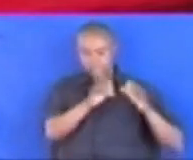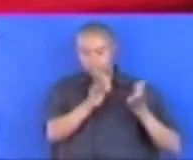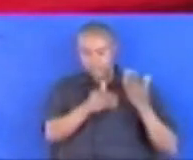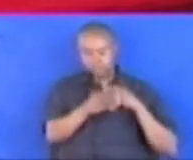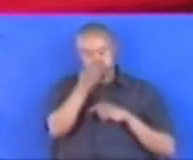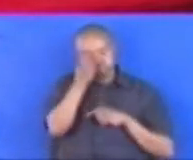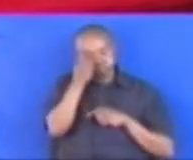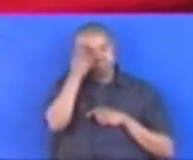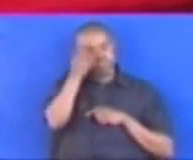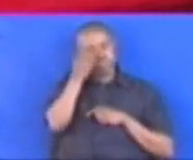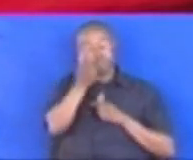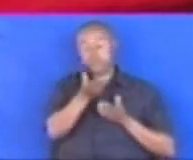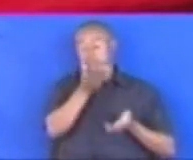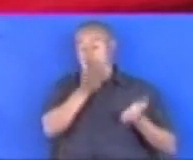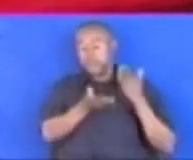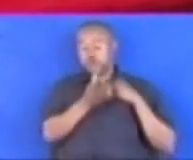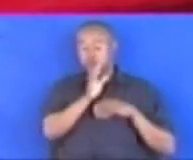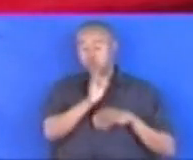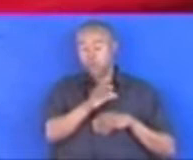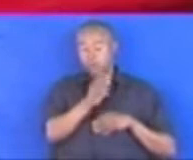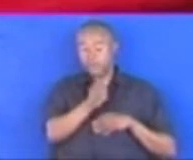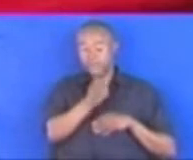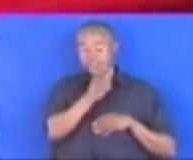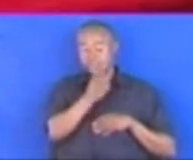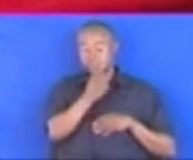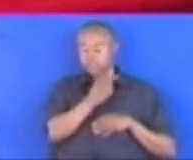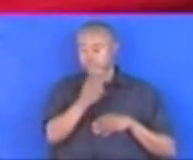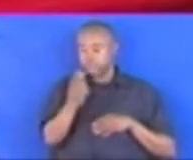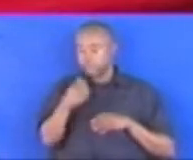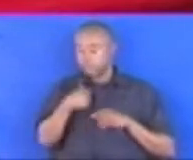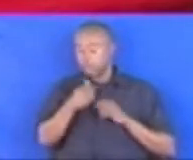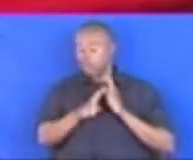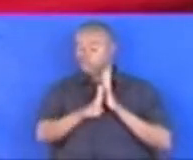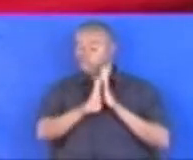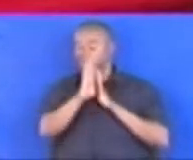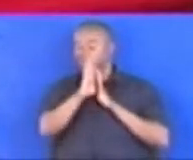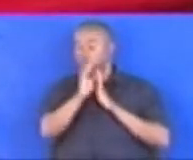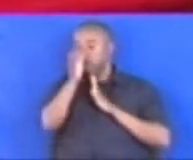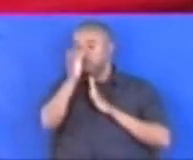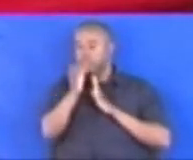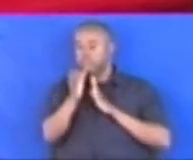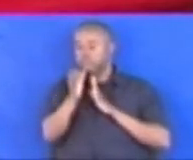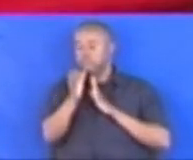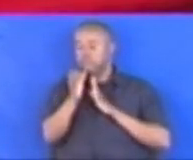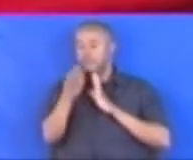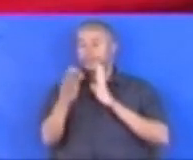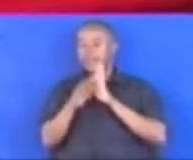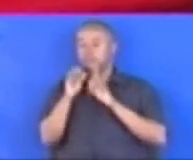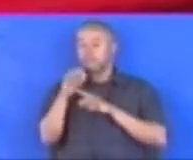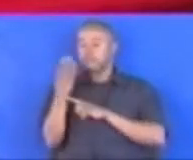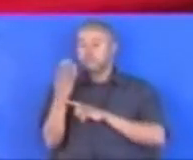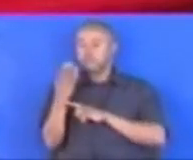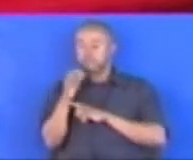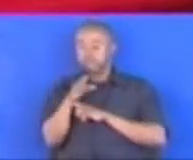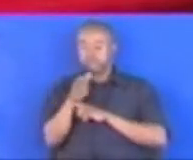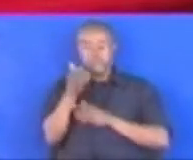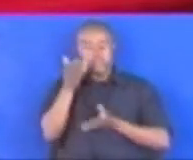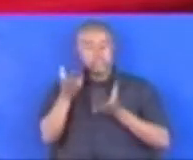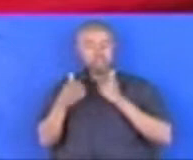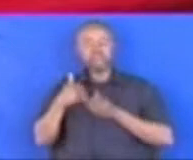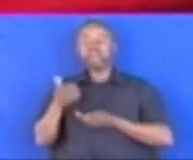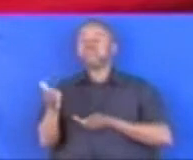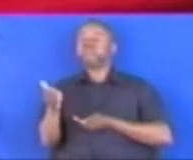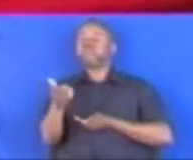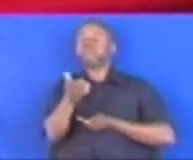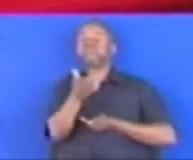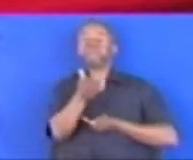makadirio ya mwaka wa fedha 21-22 ni ongezeko la 8.4% ya makadirio ya makusanyo katika mwaka wa